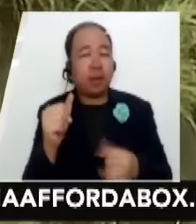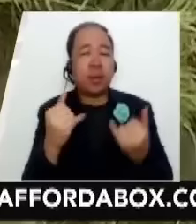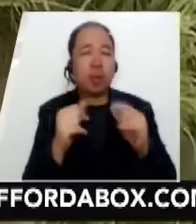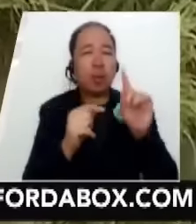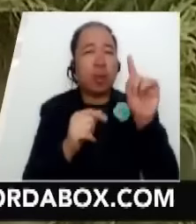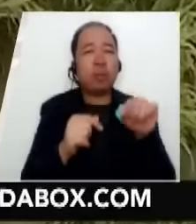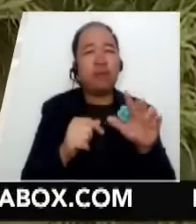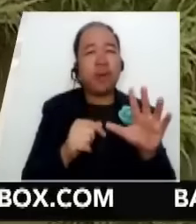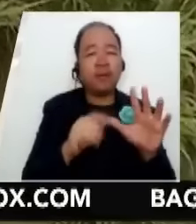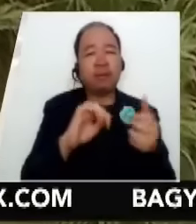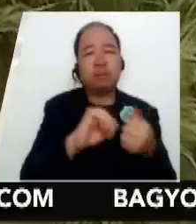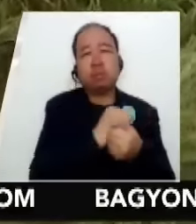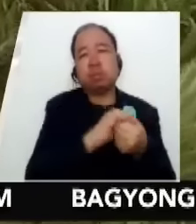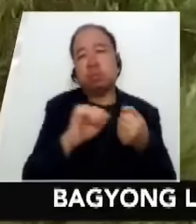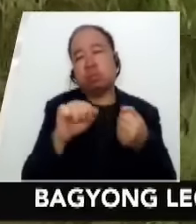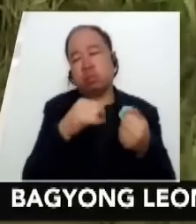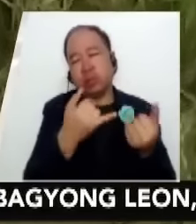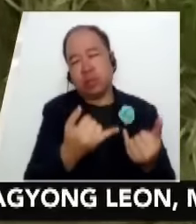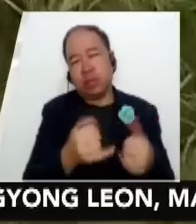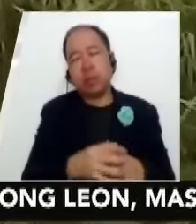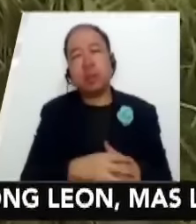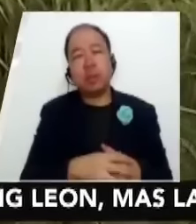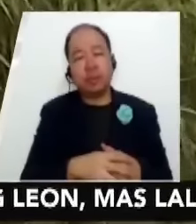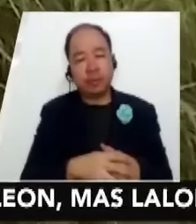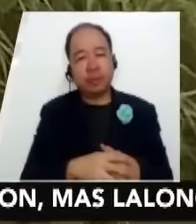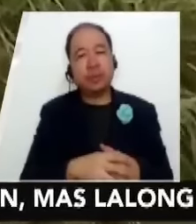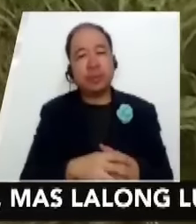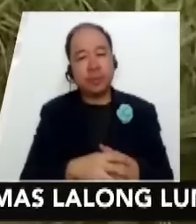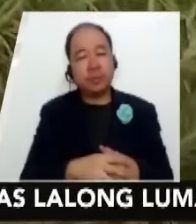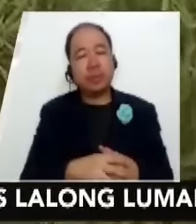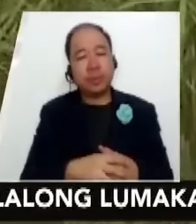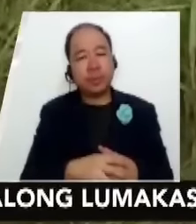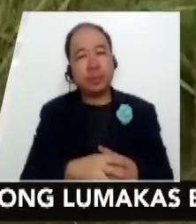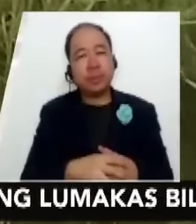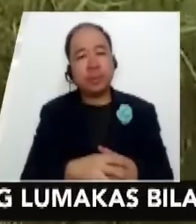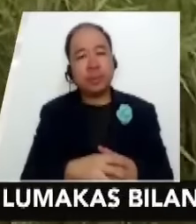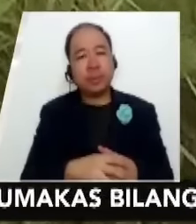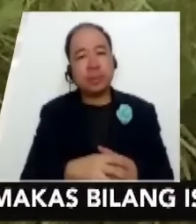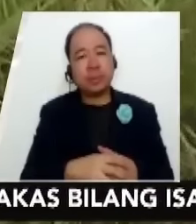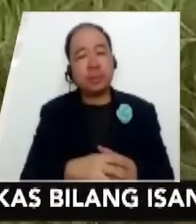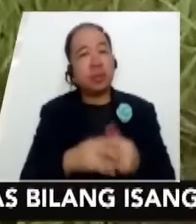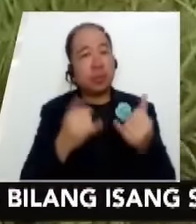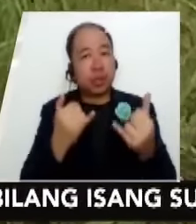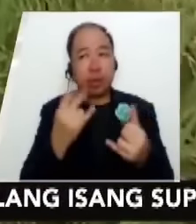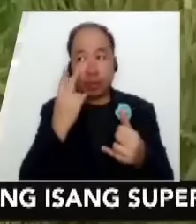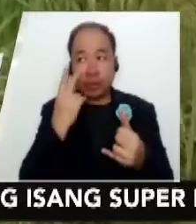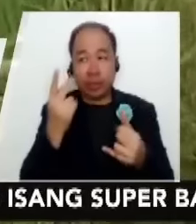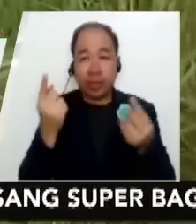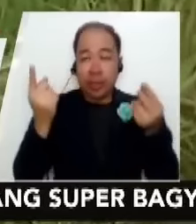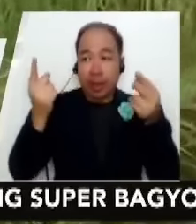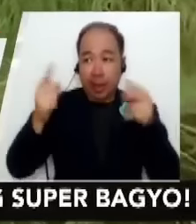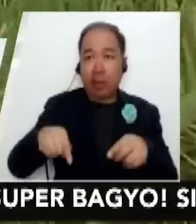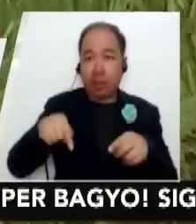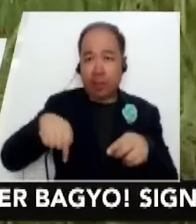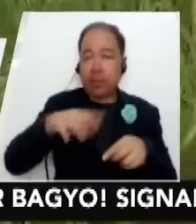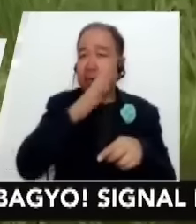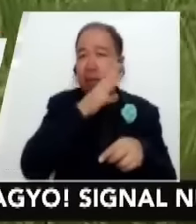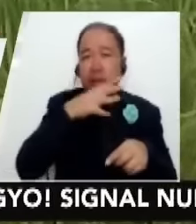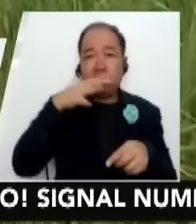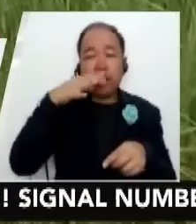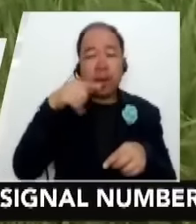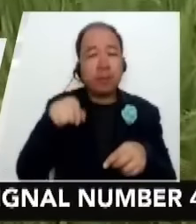Isa't kalahating ektarya rin. Oo, ayan. Ito, itong nangyari dito sa palayan nila, kalahati daw nung